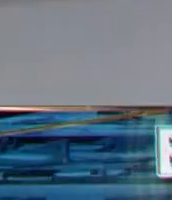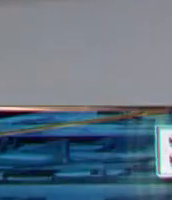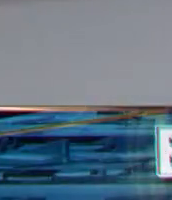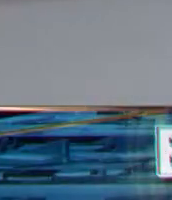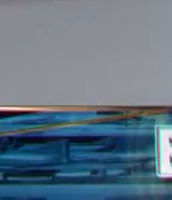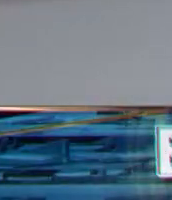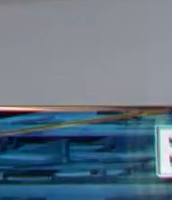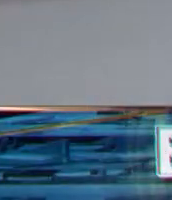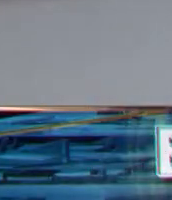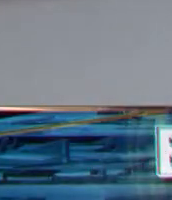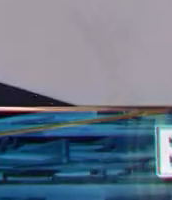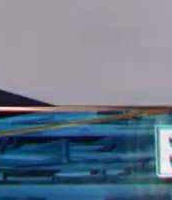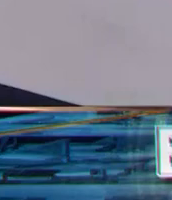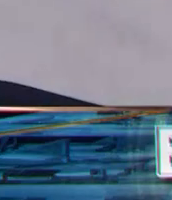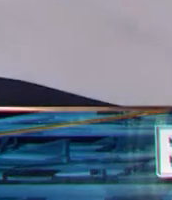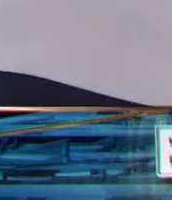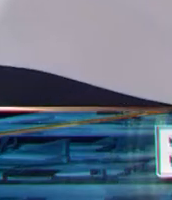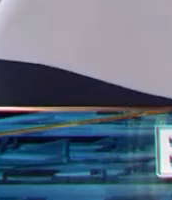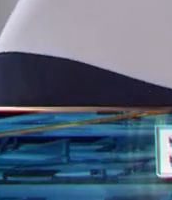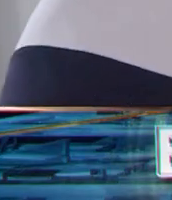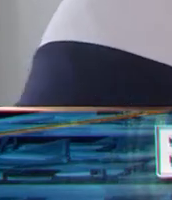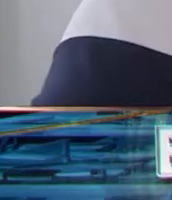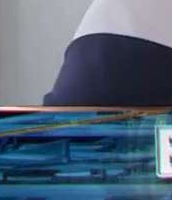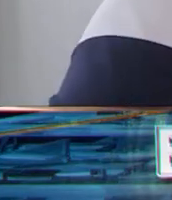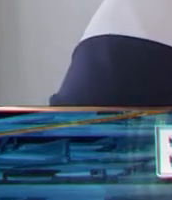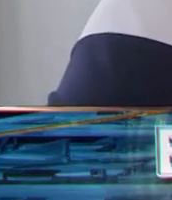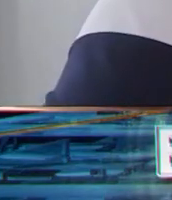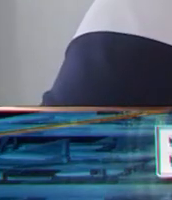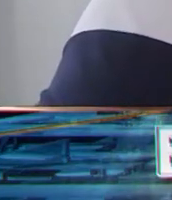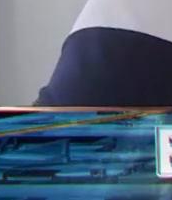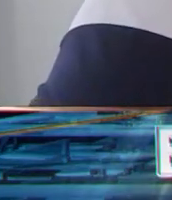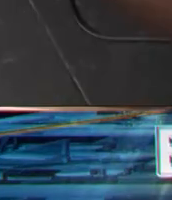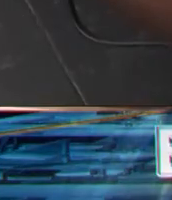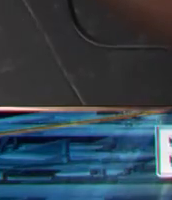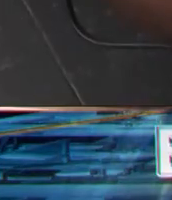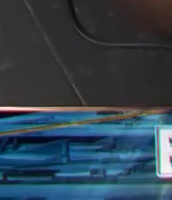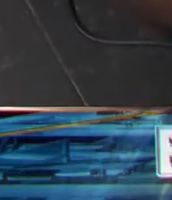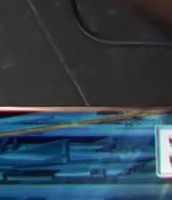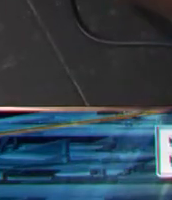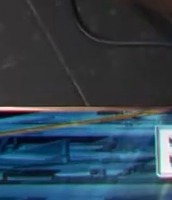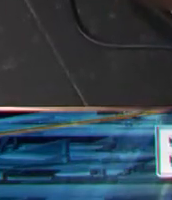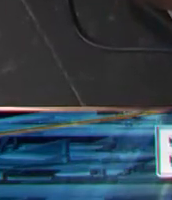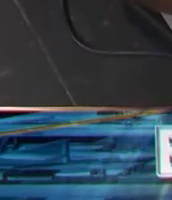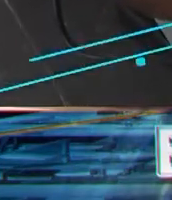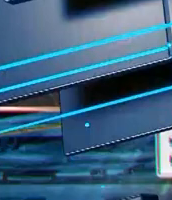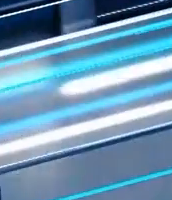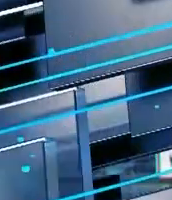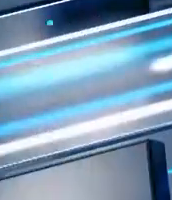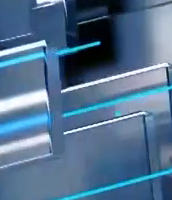Қазақстанда Армениядан әкелінген көліктерді уақытша тіркеу жүріп жатыр. Үрдіс 1 қыркүйекке дейін жалғаспақ.